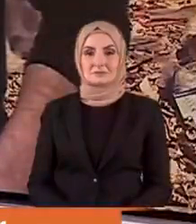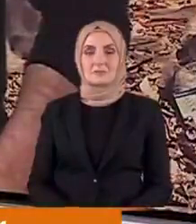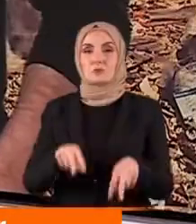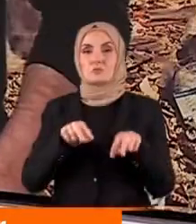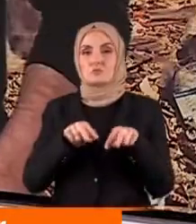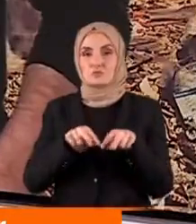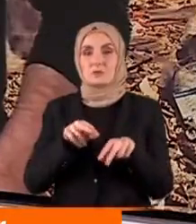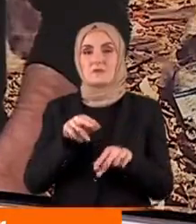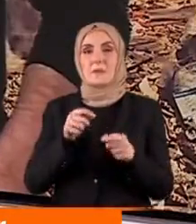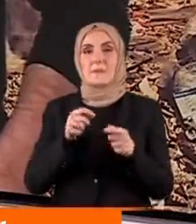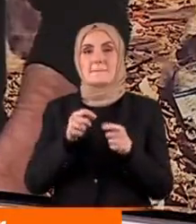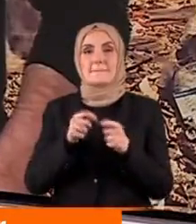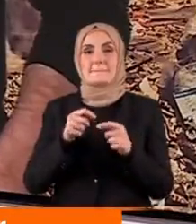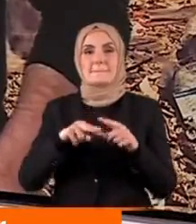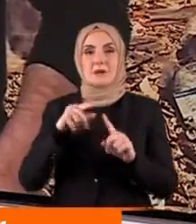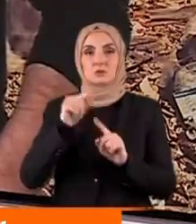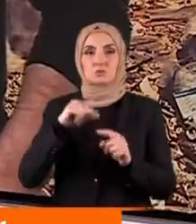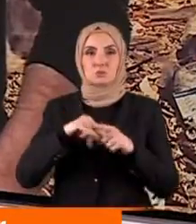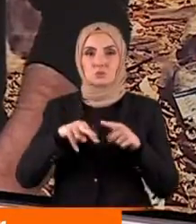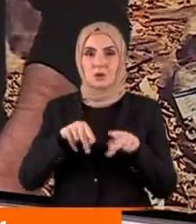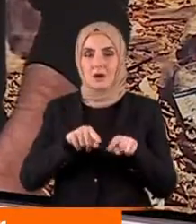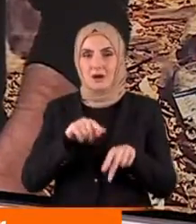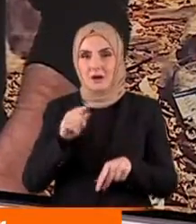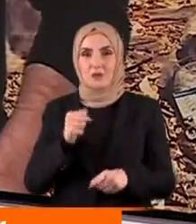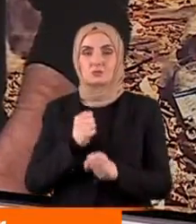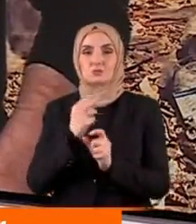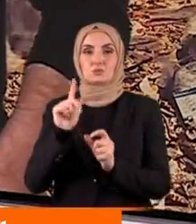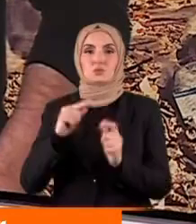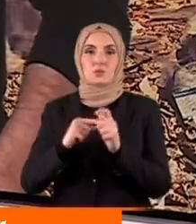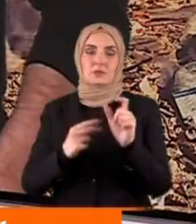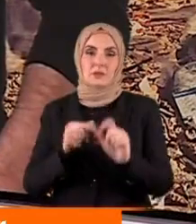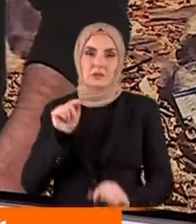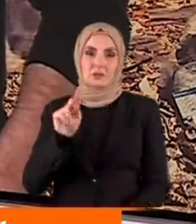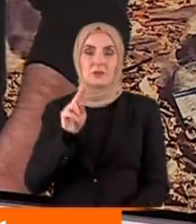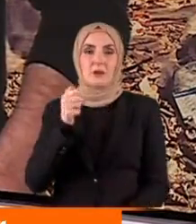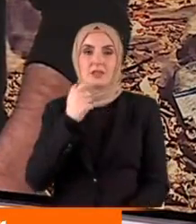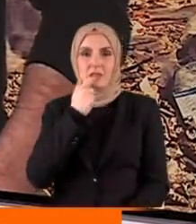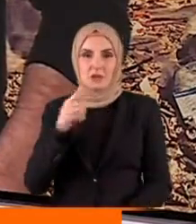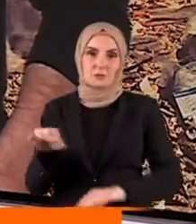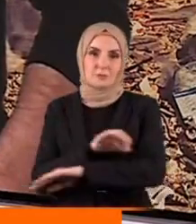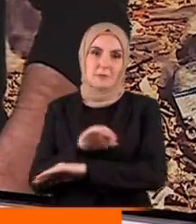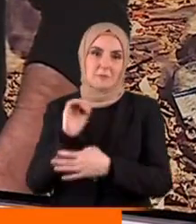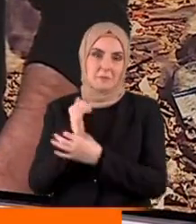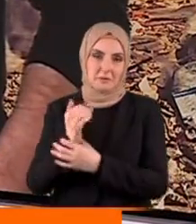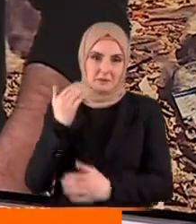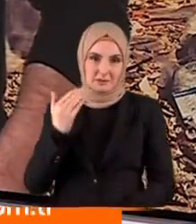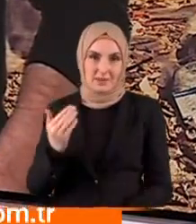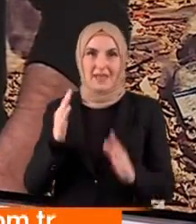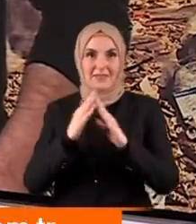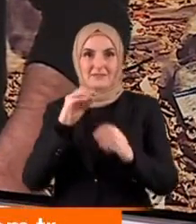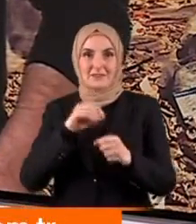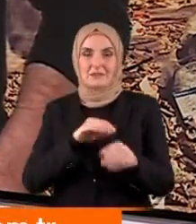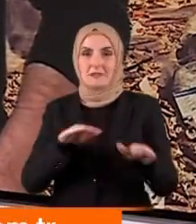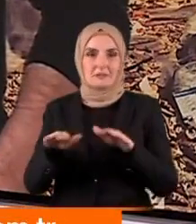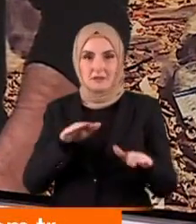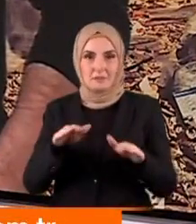Mustafa Batuhan Güleç henüz 24 yaşında bir mimardı. Depreme evinde yakalandı, enkaz altında kaldı. Günlerce